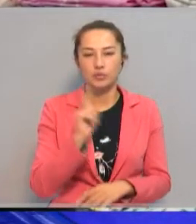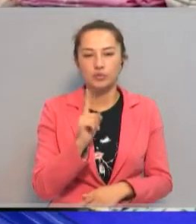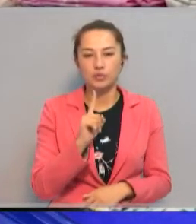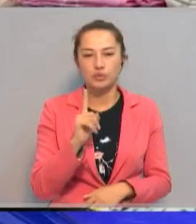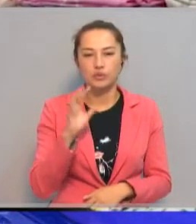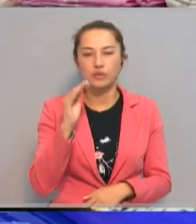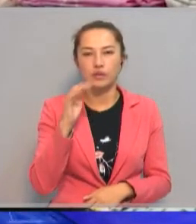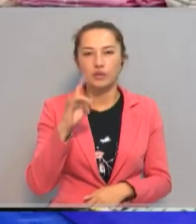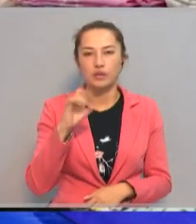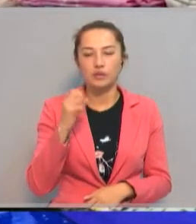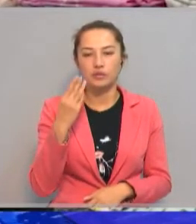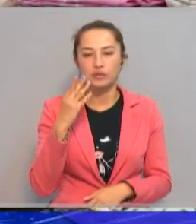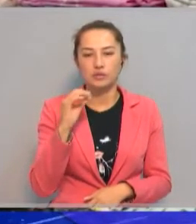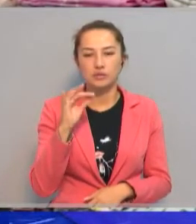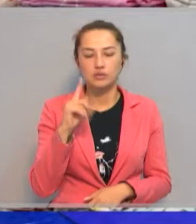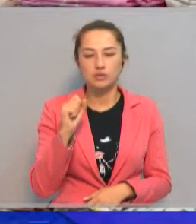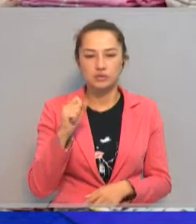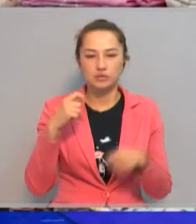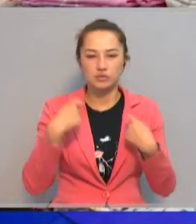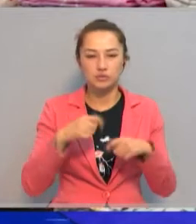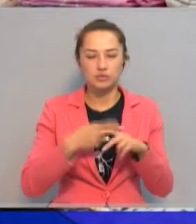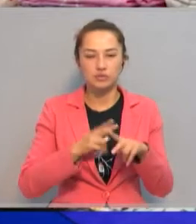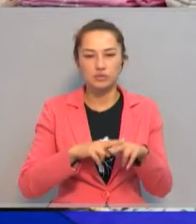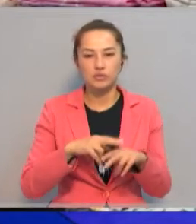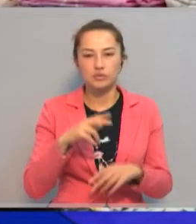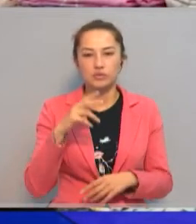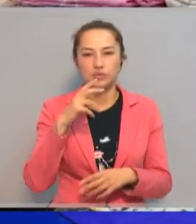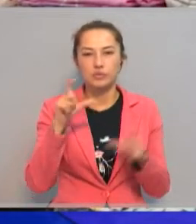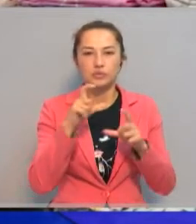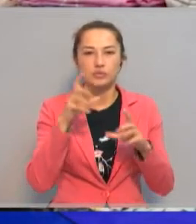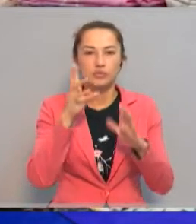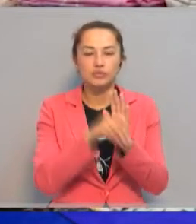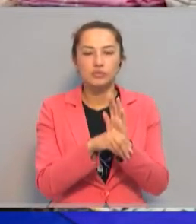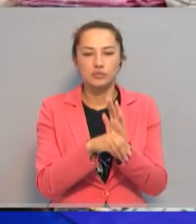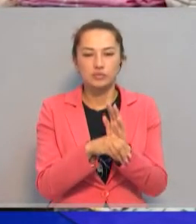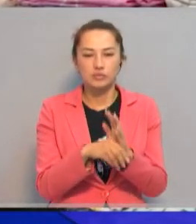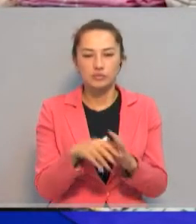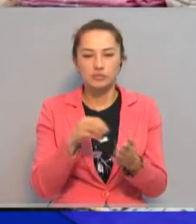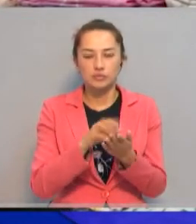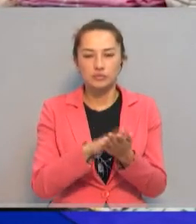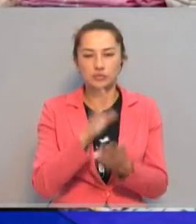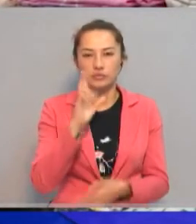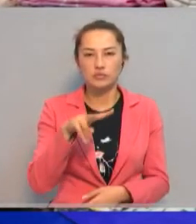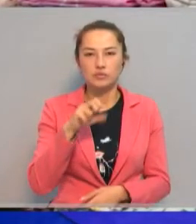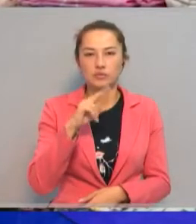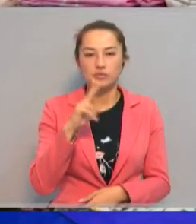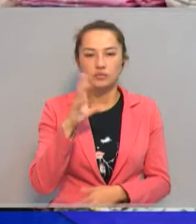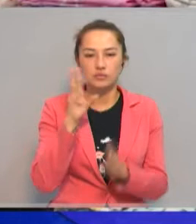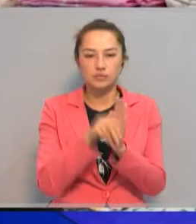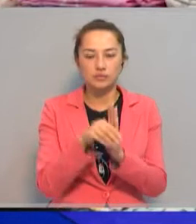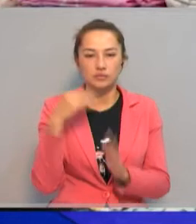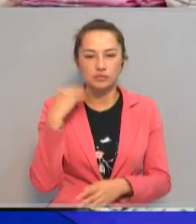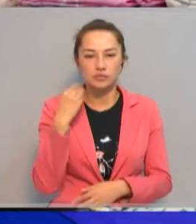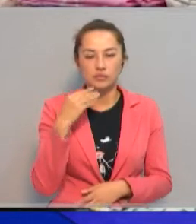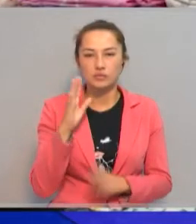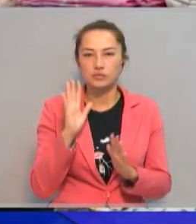сату, франшизаға спрос өте көп. Ал жалпы магазинді алатын болсақ, енді оптовый скатты да алатын болсақ, бізде тек қана Түркия